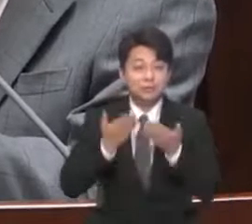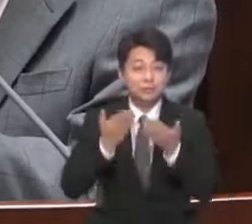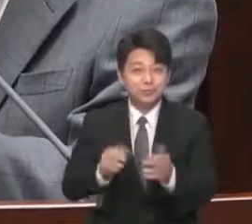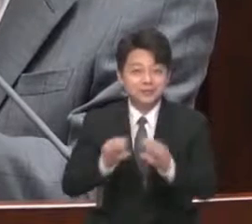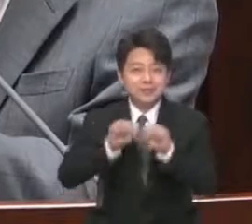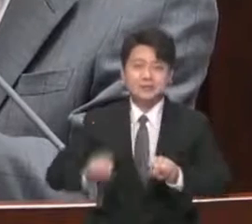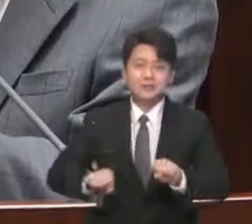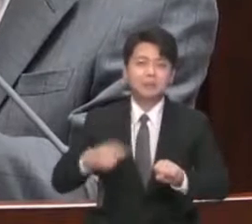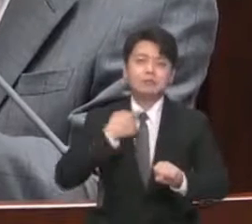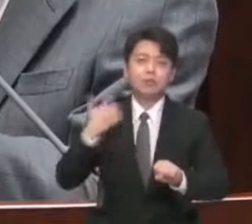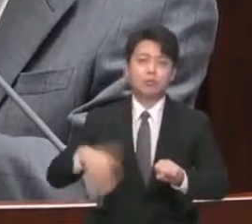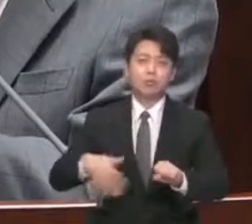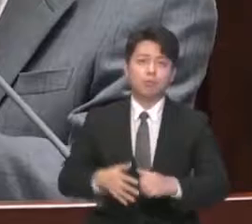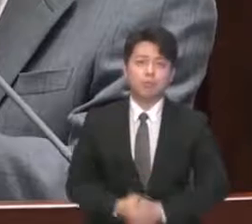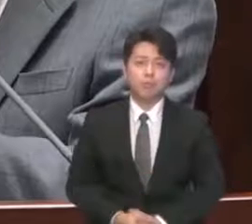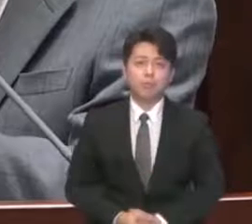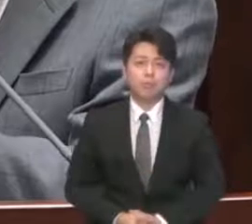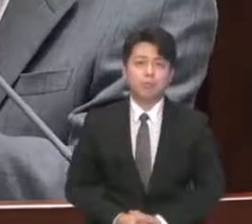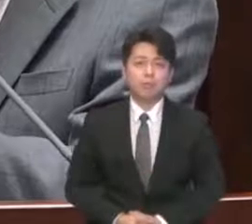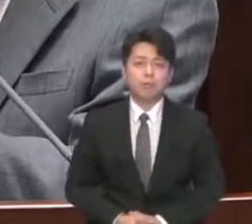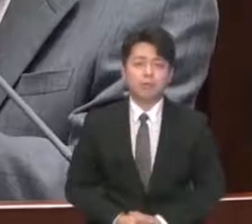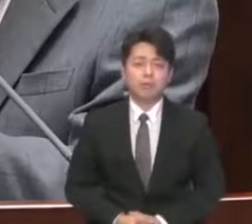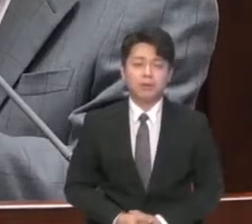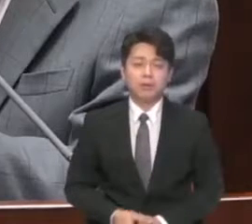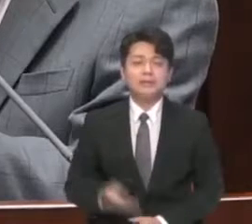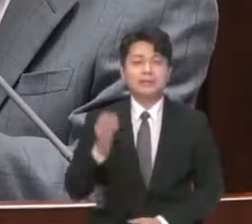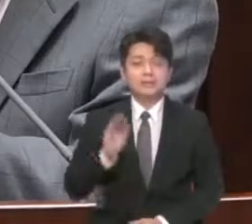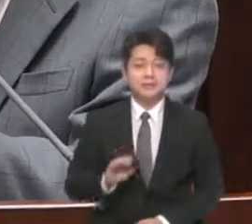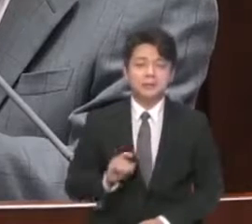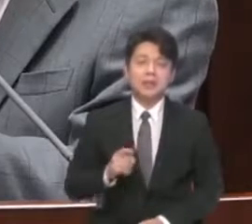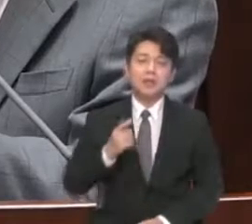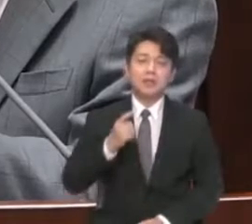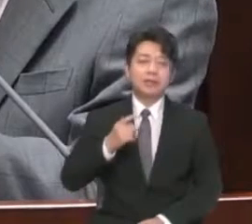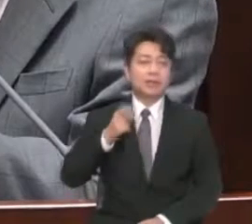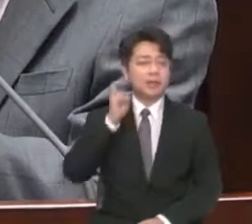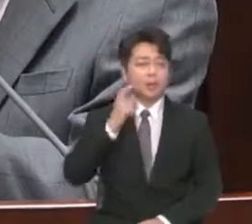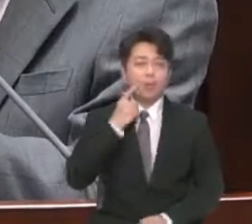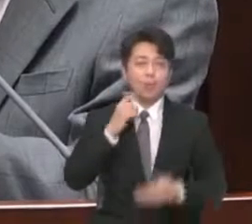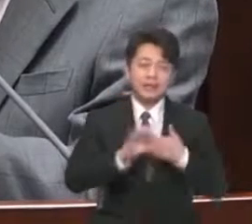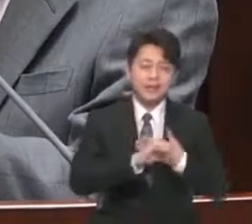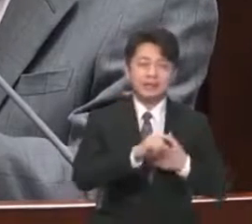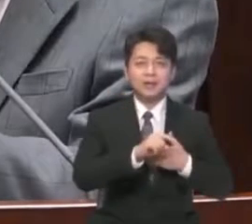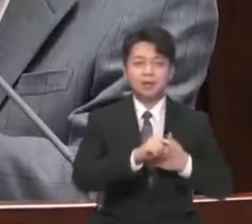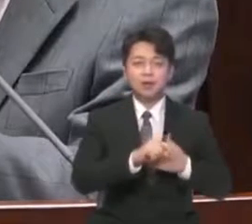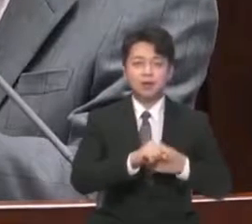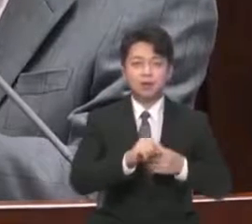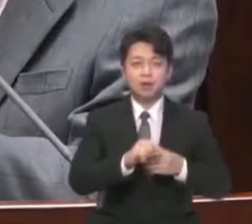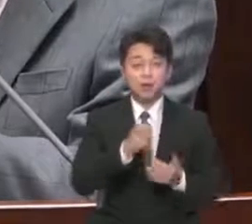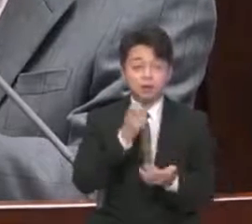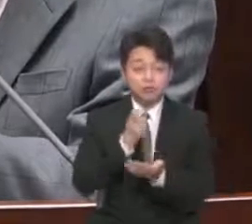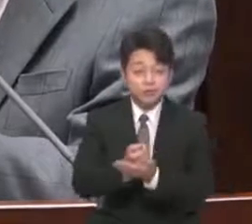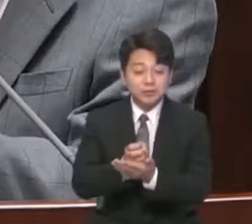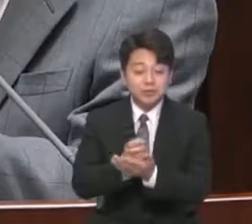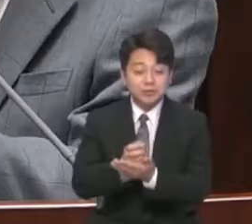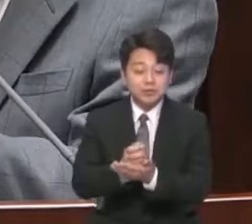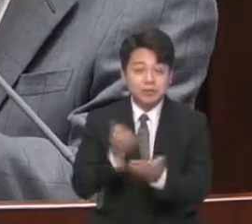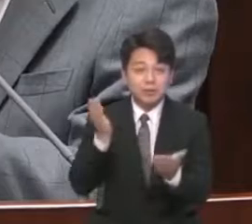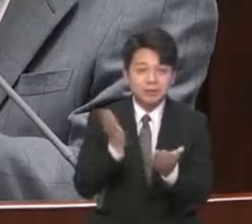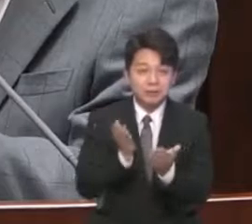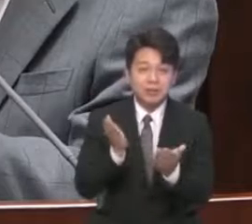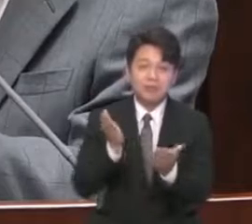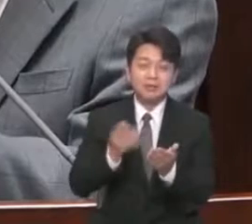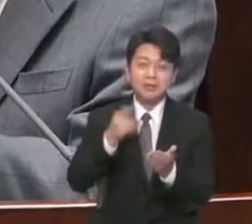시스템은 아닌데 만에 하나라도 혹시 그런 규정이나 이런 것들을 제대로 적용 못